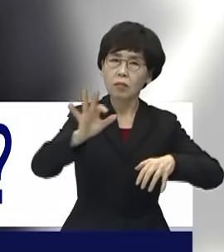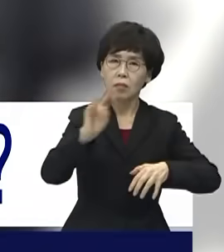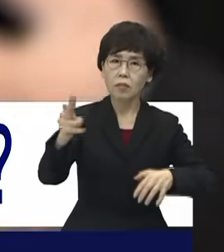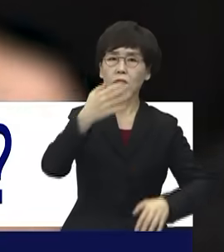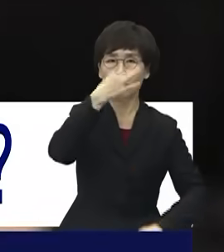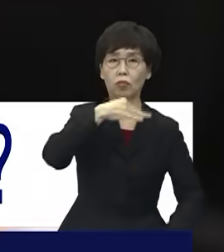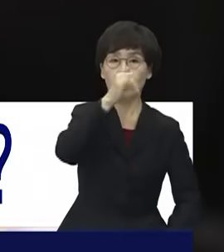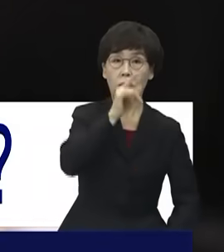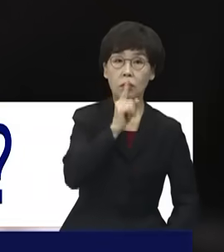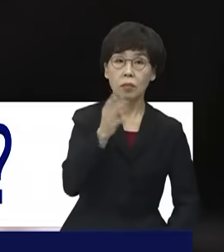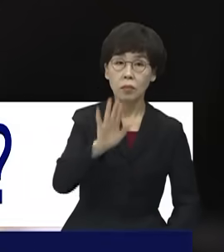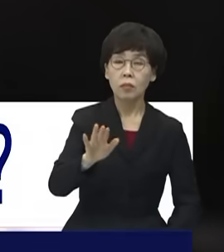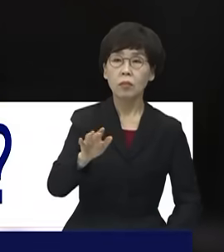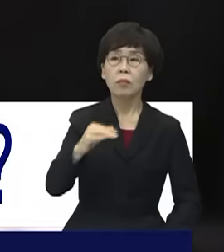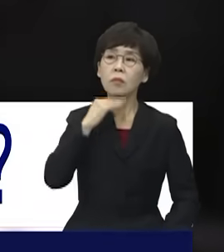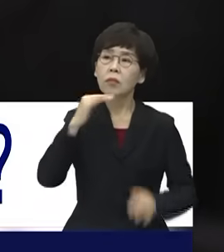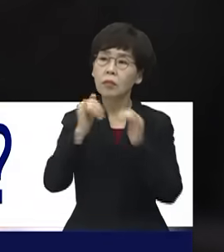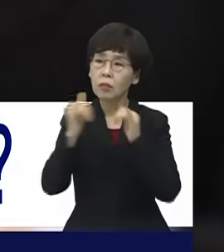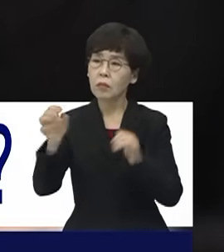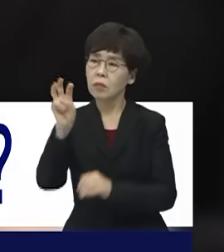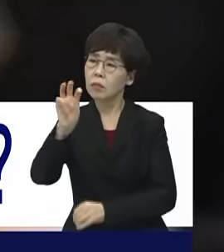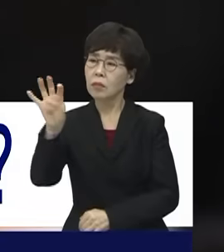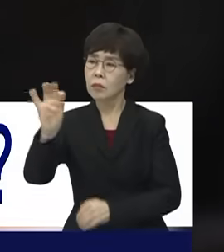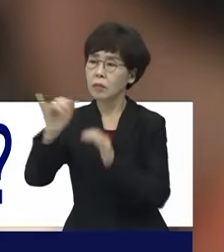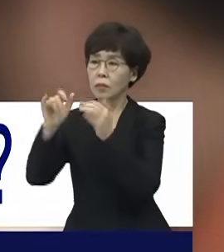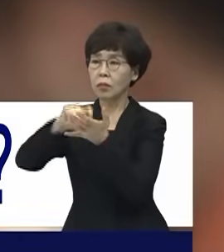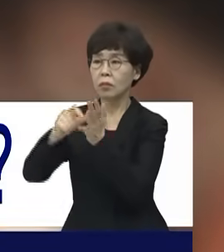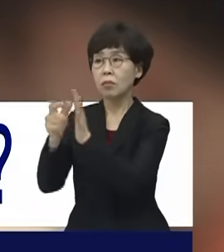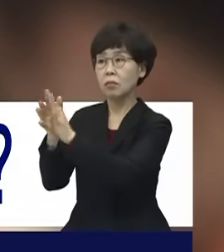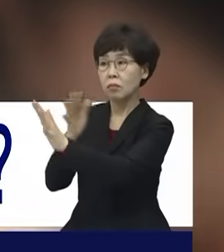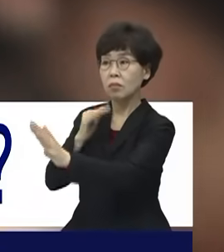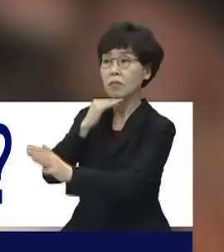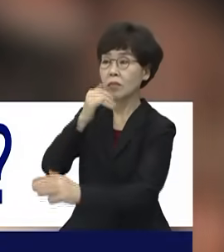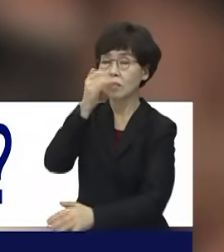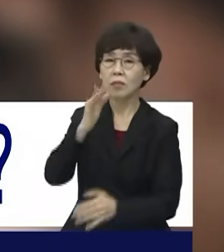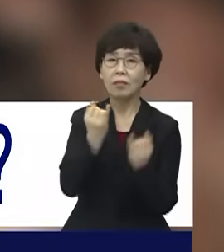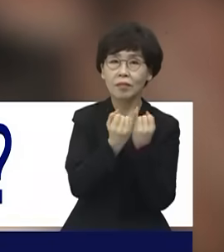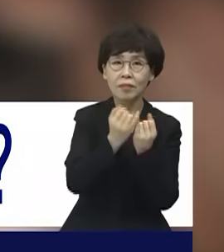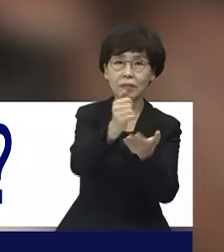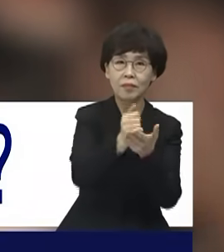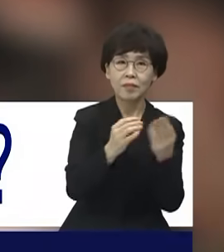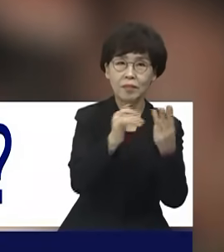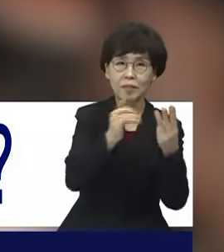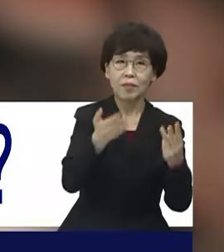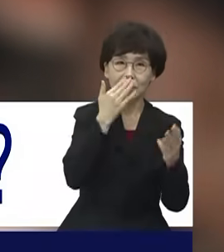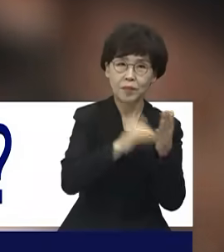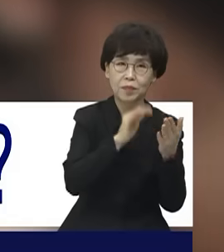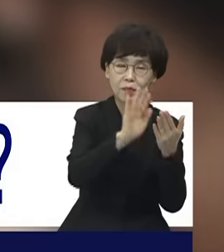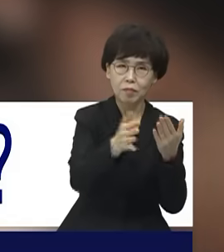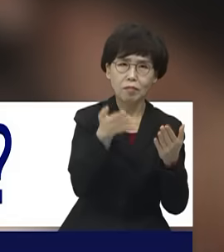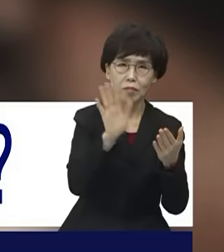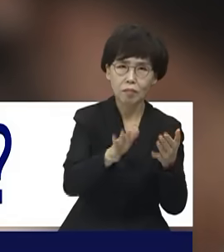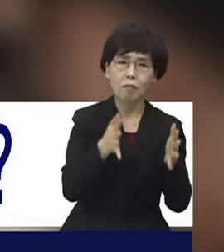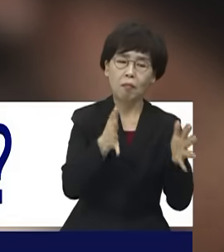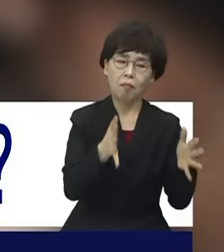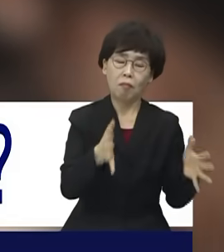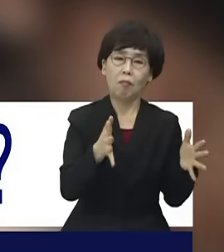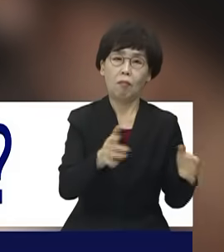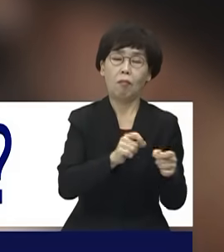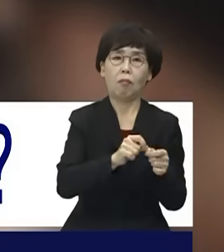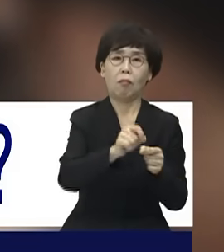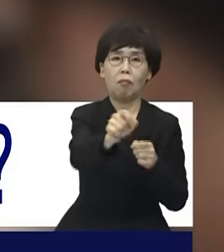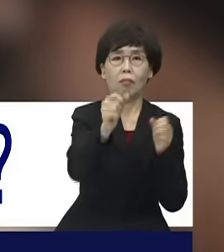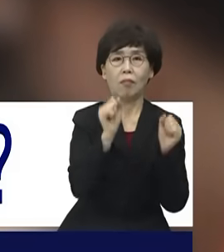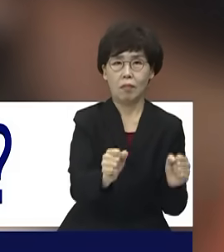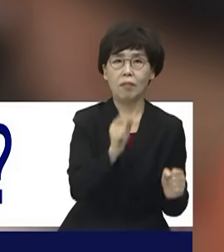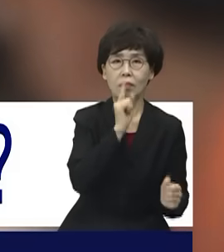이어 뒤에 기다리는 손님이 3, 40명 정도가 되는데 여성 손님 3명이 식사가 끝났는데도 얘기한다고 더 머물고 있더라고